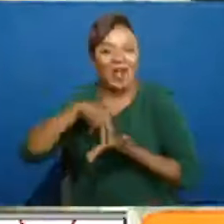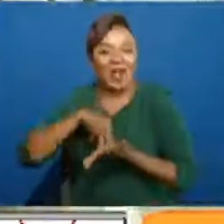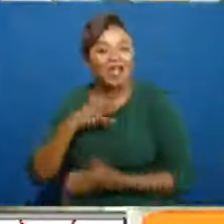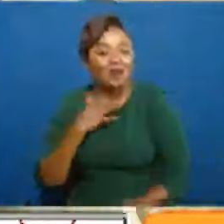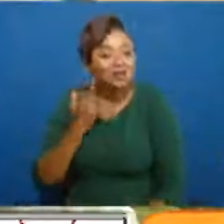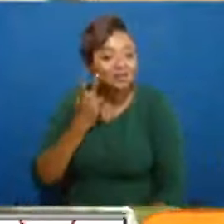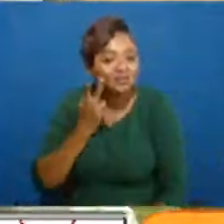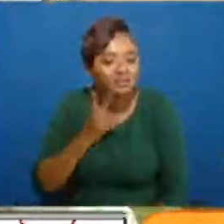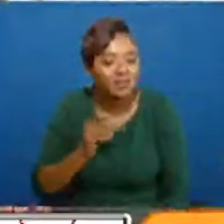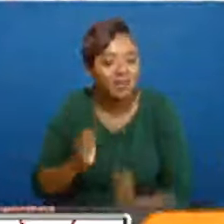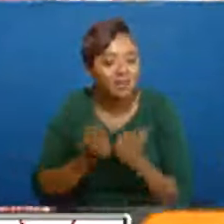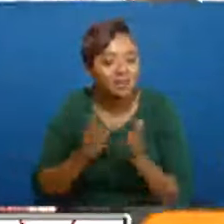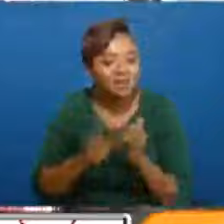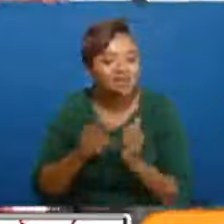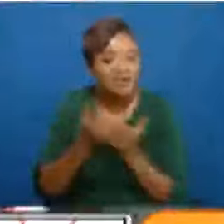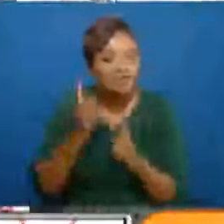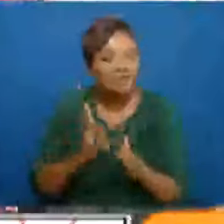kujua yanayojiri.